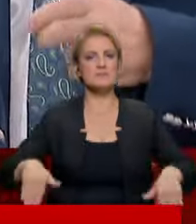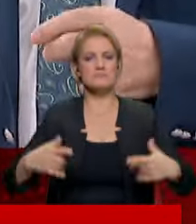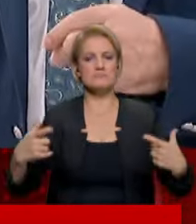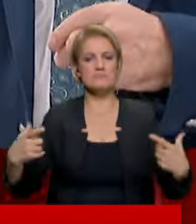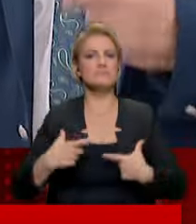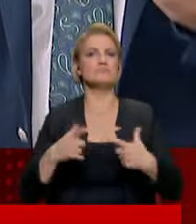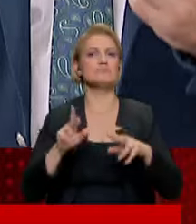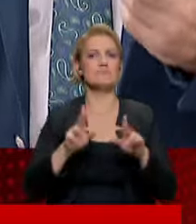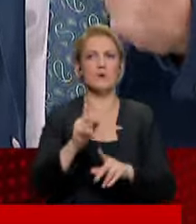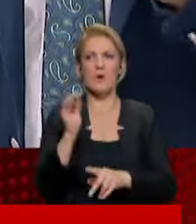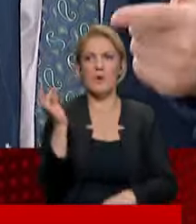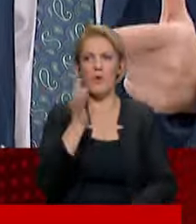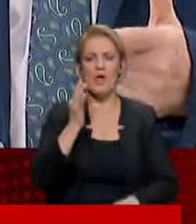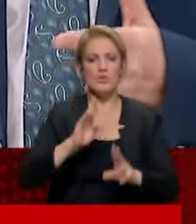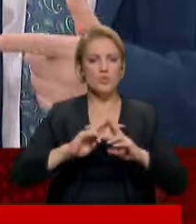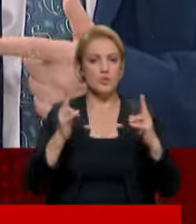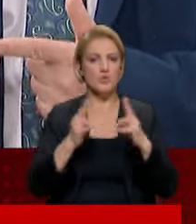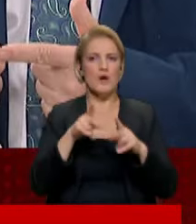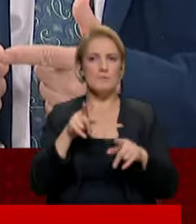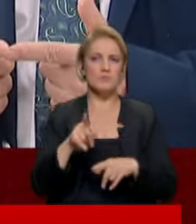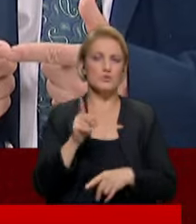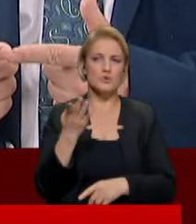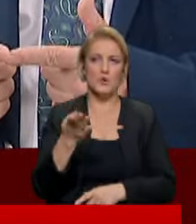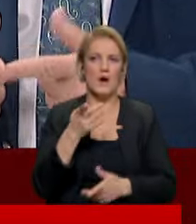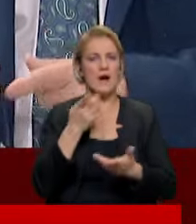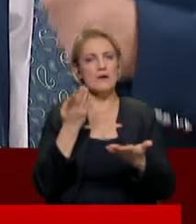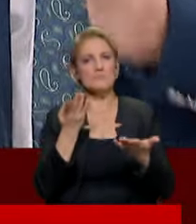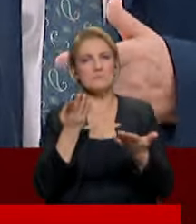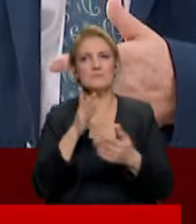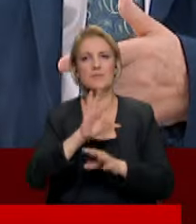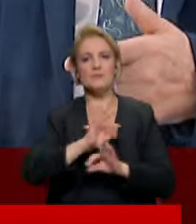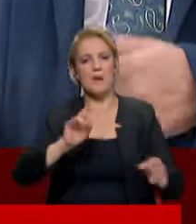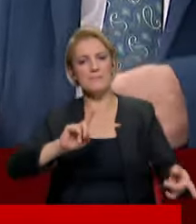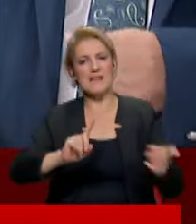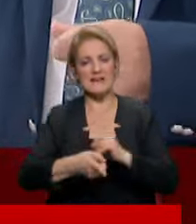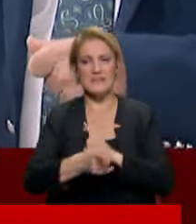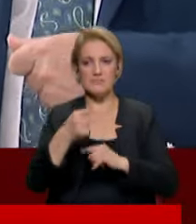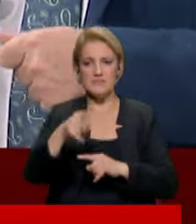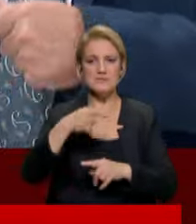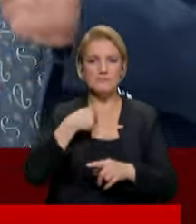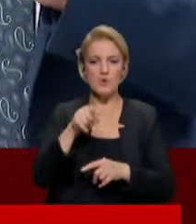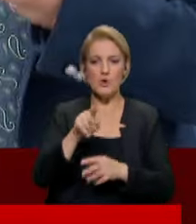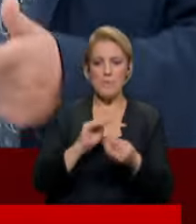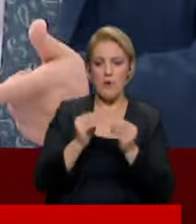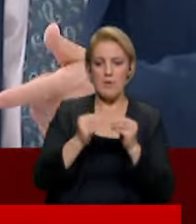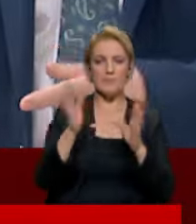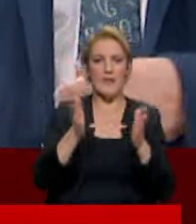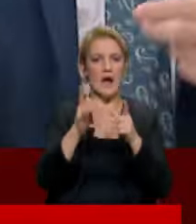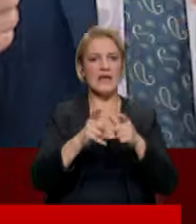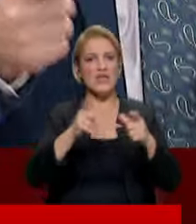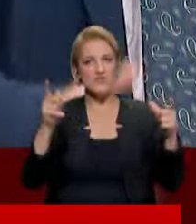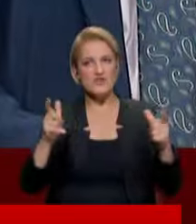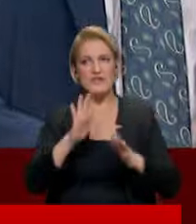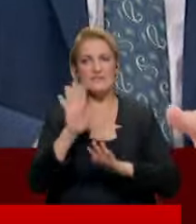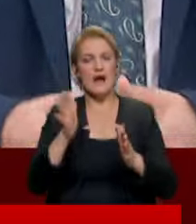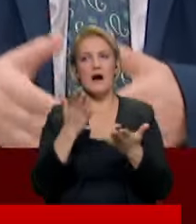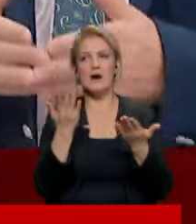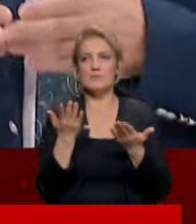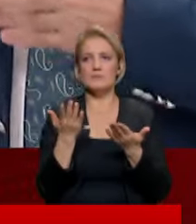kısıtlamaktadır çok kolaycı bütün dünyada bu popülist eğilimler var Tam aksine biz bu sorunları daha geniş daha